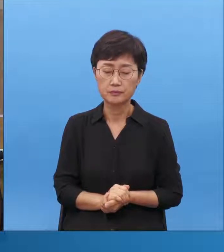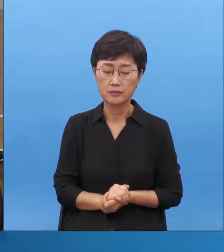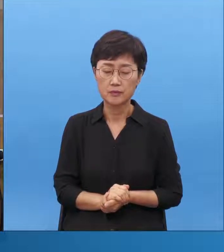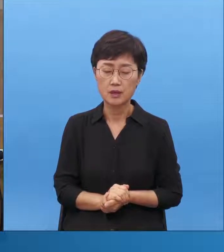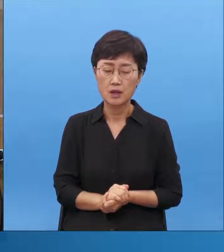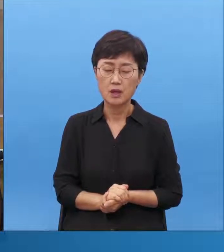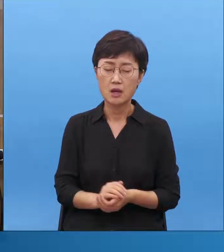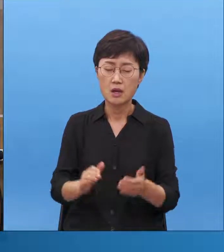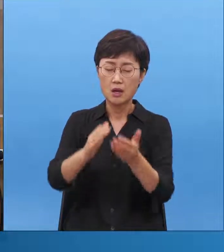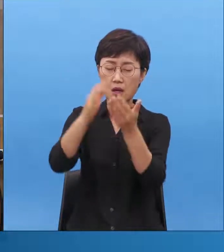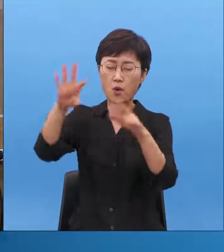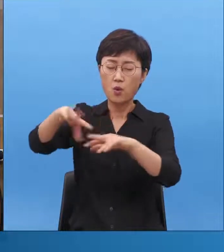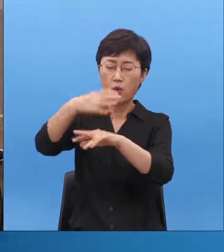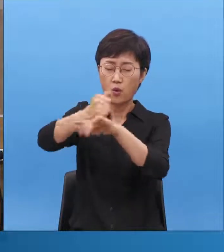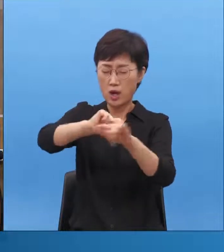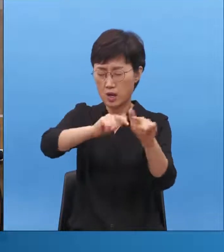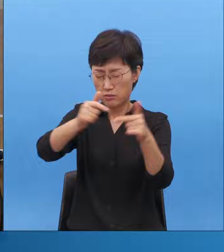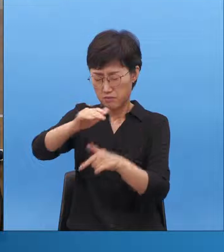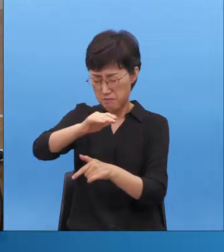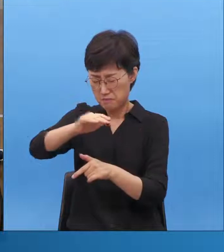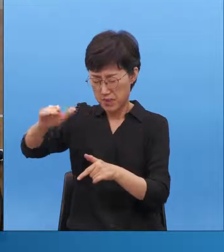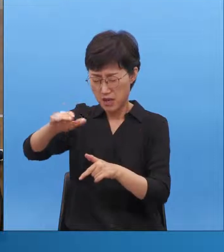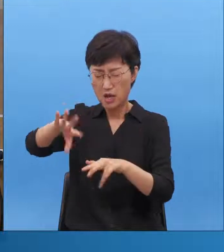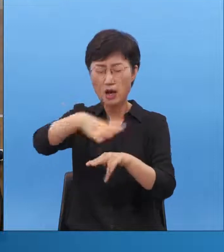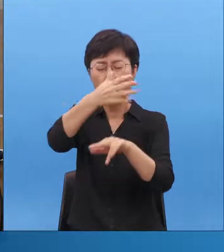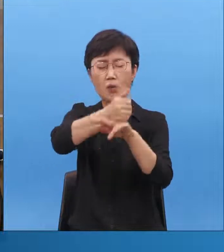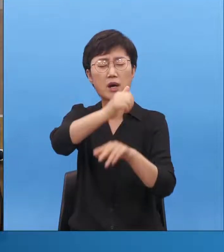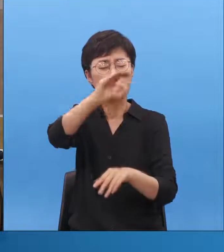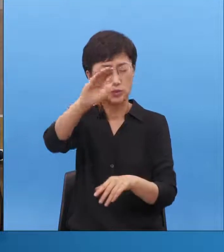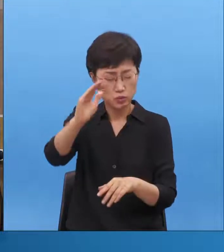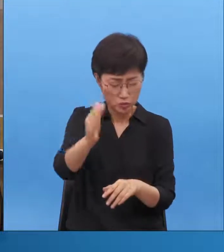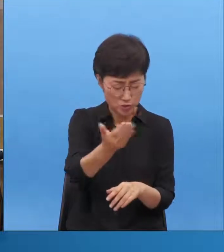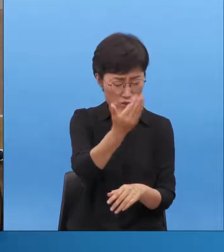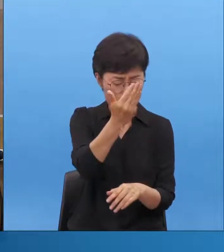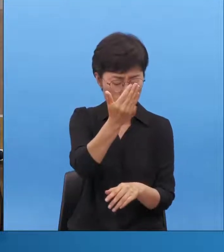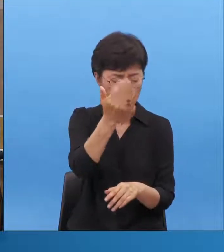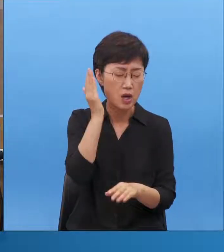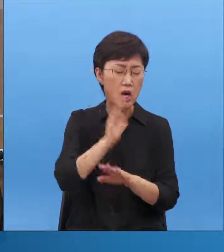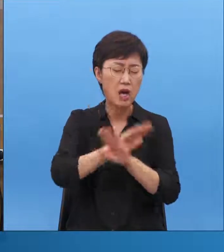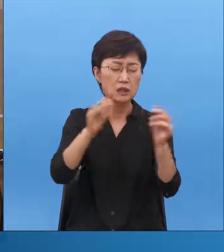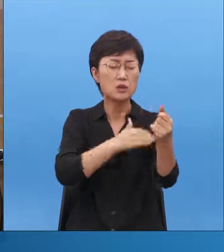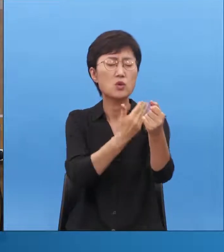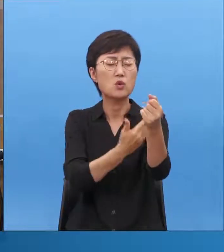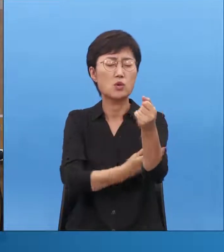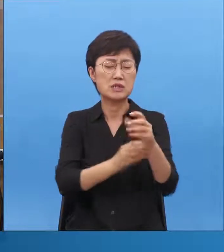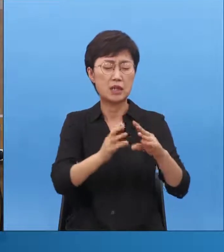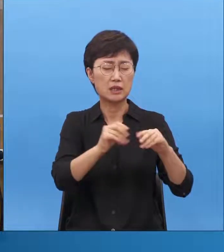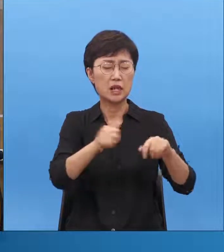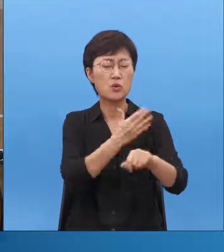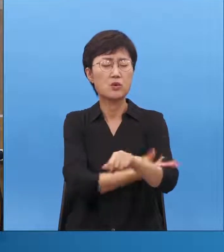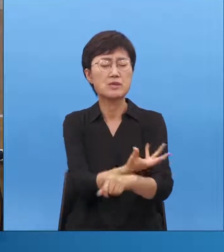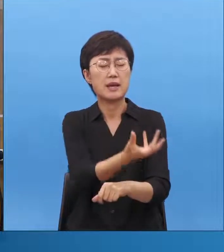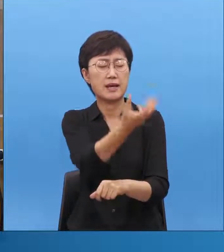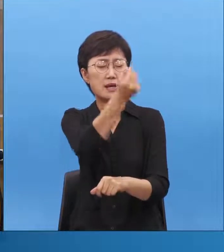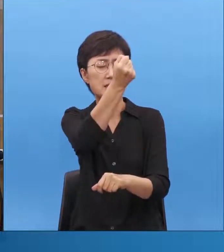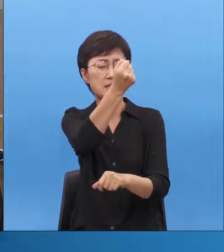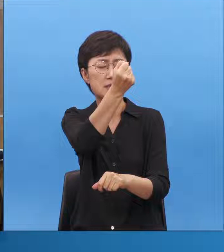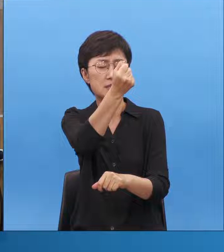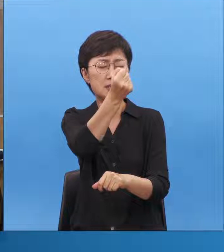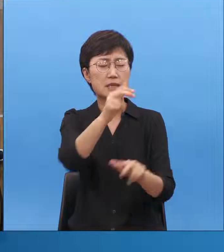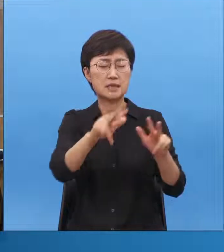왕 되시고 만주가 주가 되시며 하늘과 땅의 모든 권세를 가지신 지금도 살아계신 예수